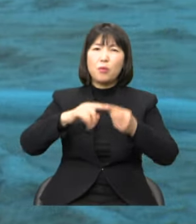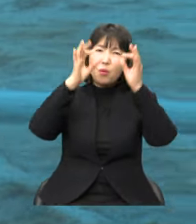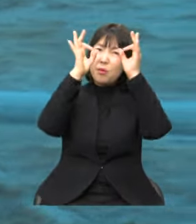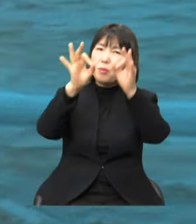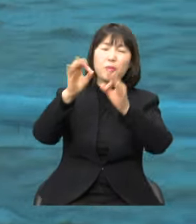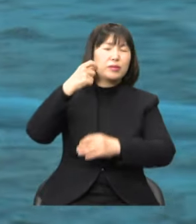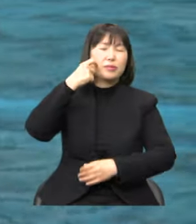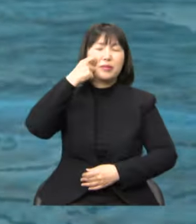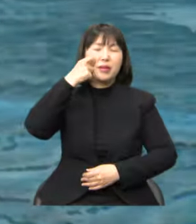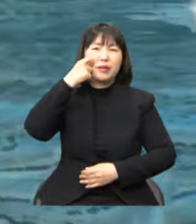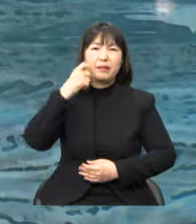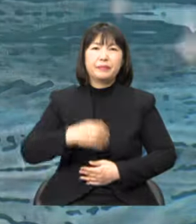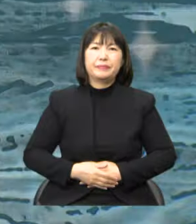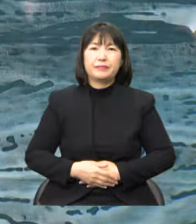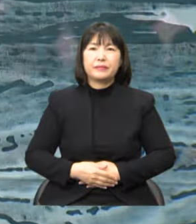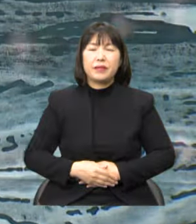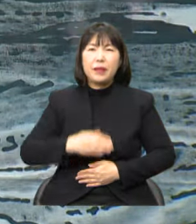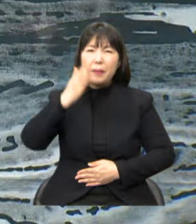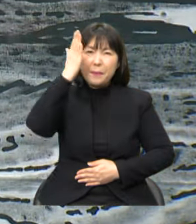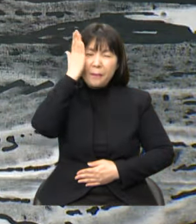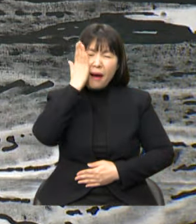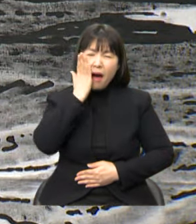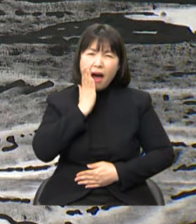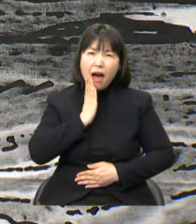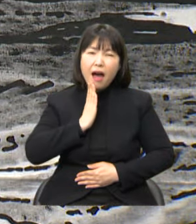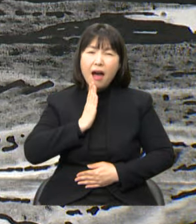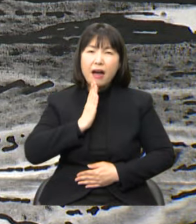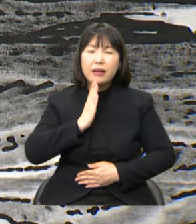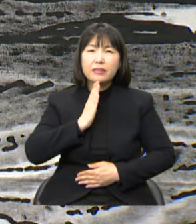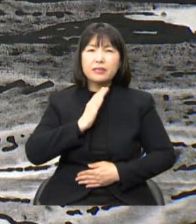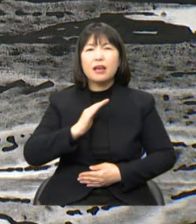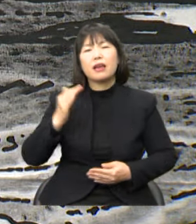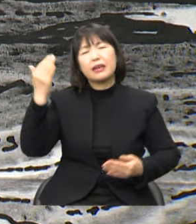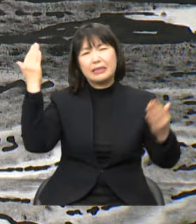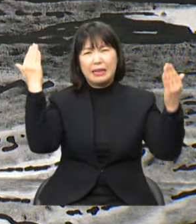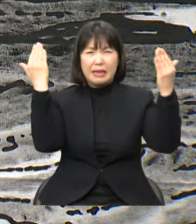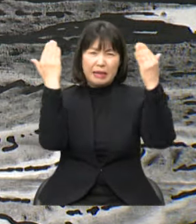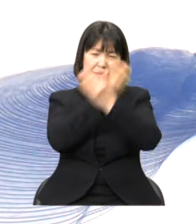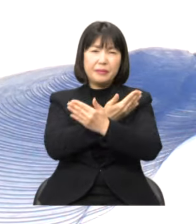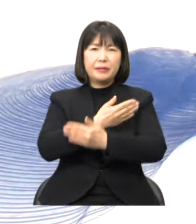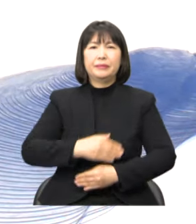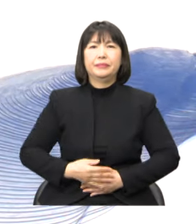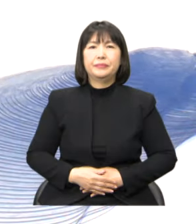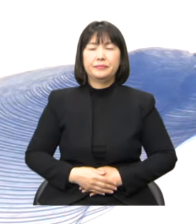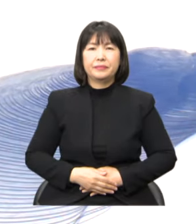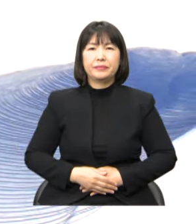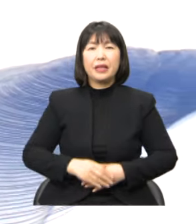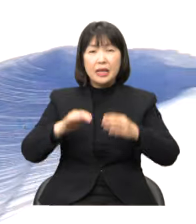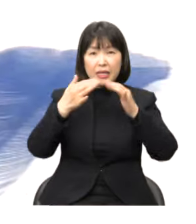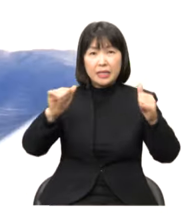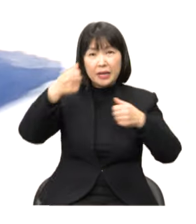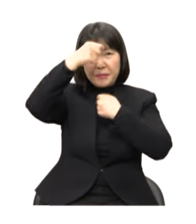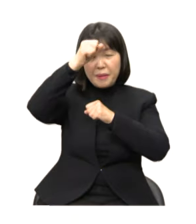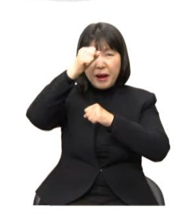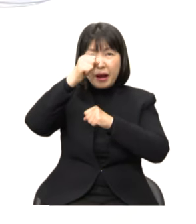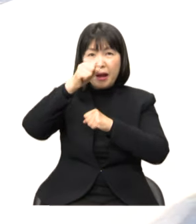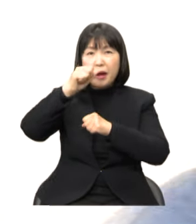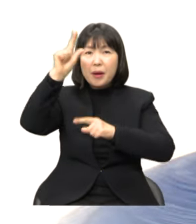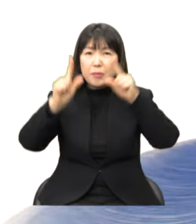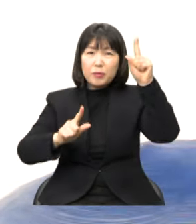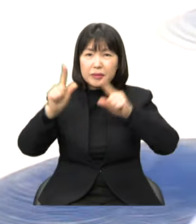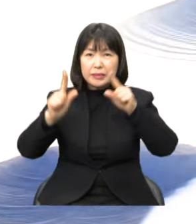못합니다 코발트빛 바다는 어둠으로 뒤덮습니다 사람의 발모양이 쌓